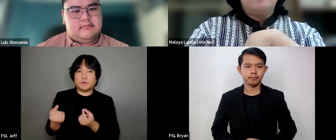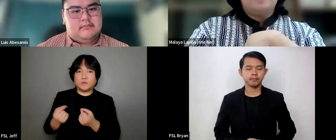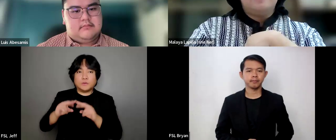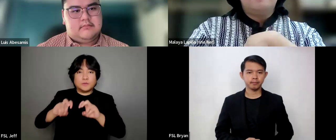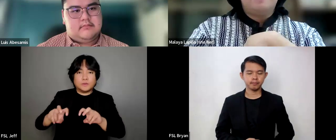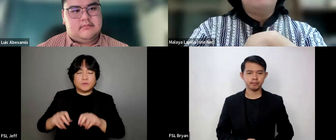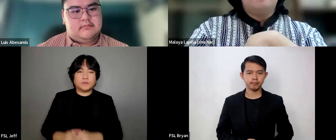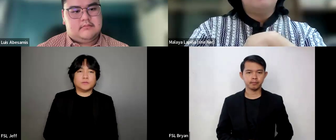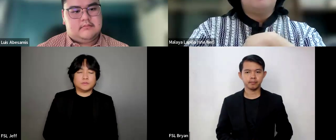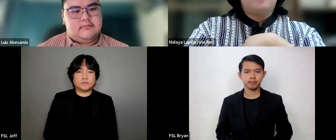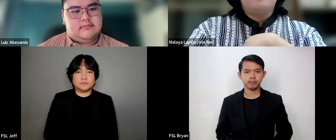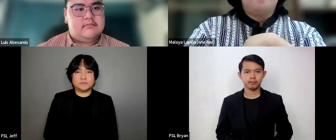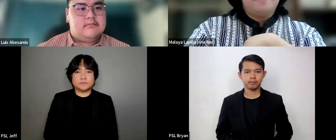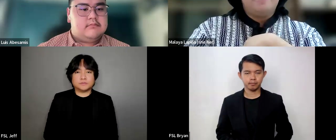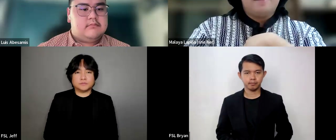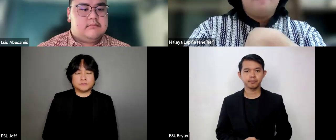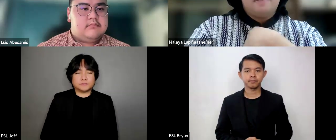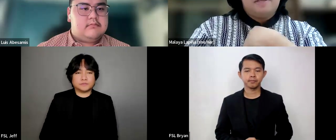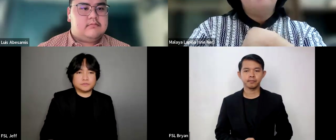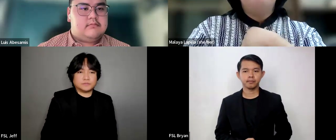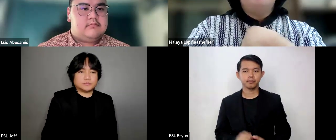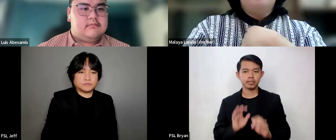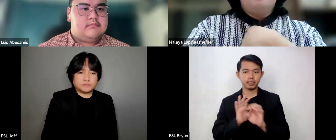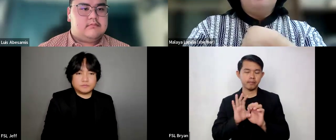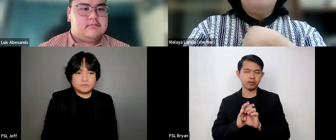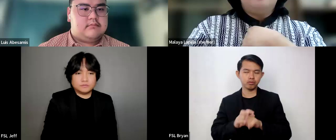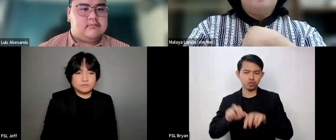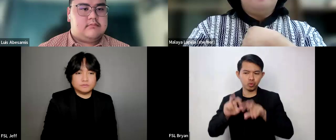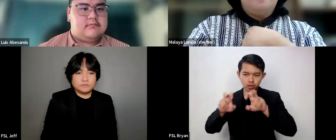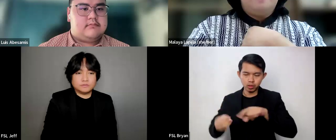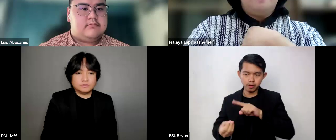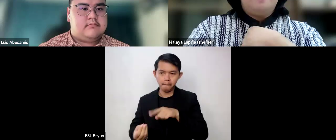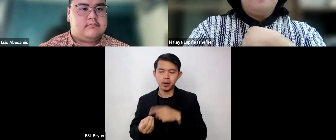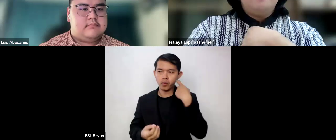on transitioning experiences of trans women in Davao City. And